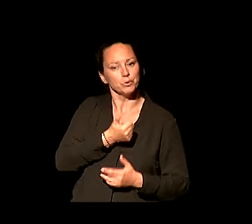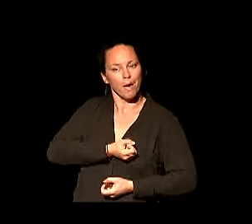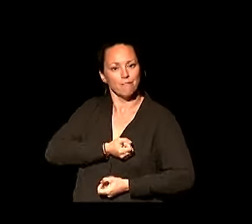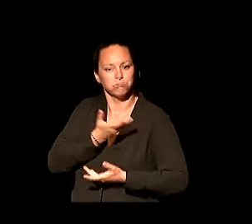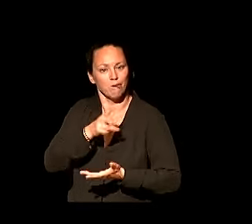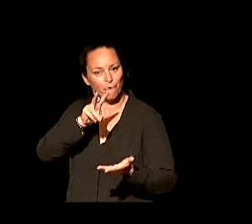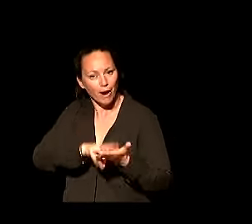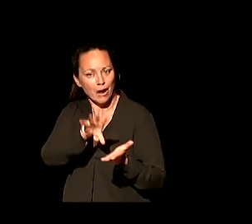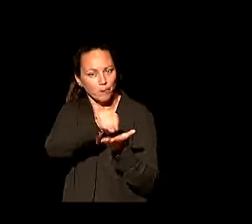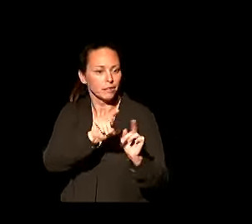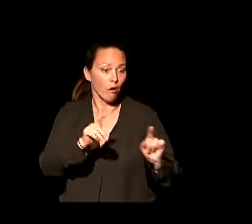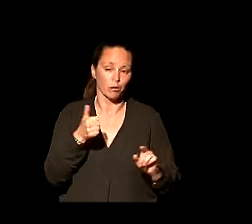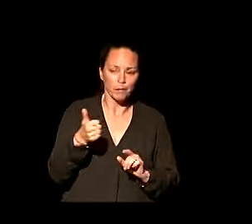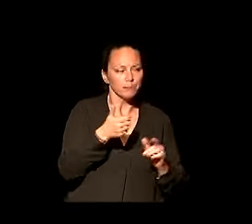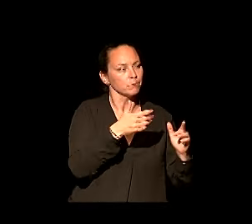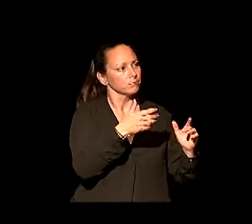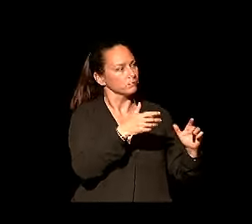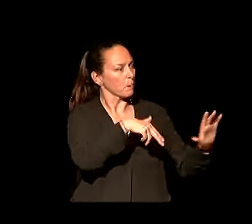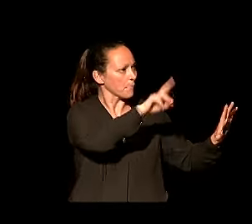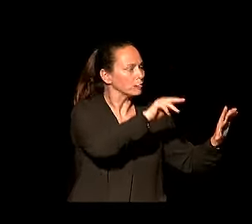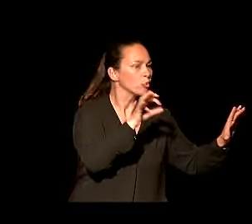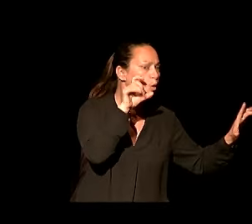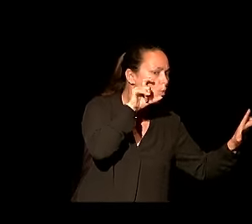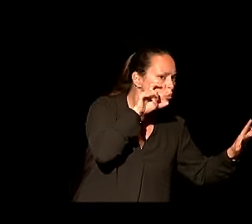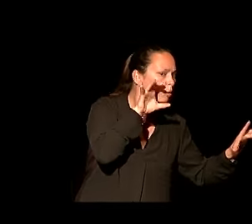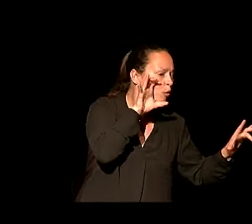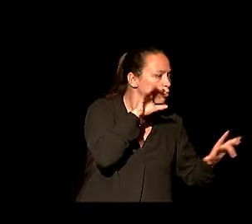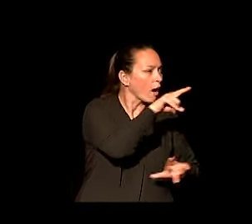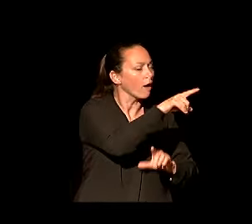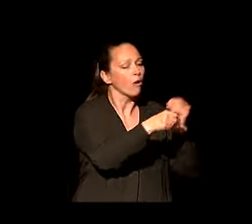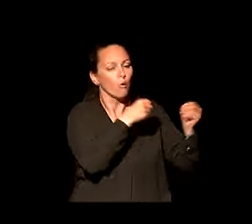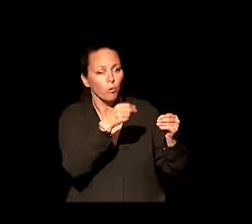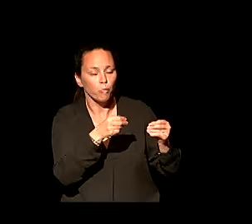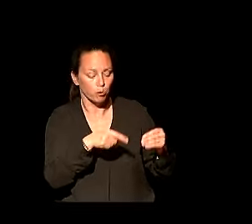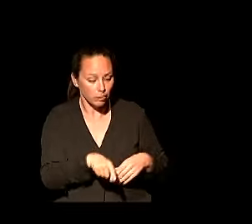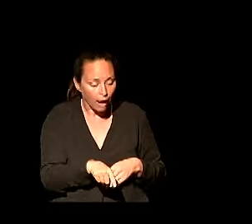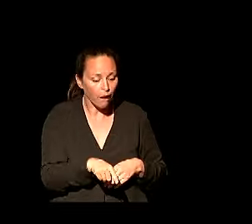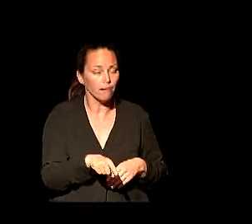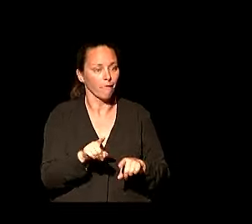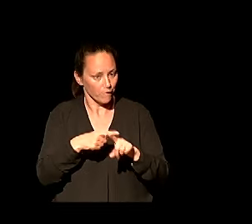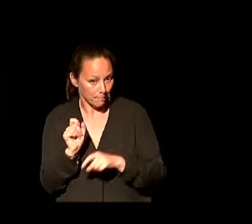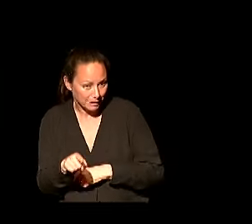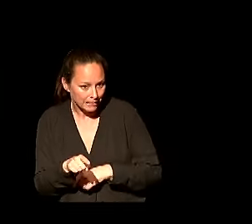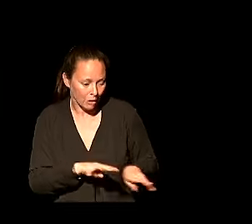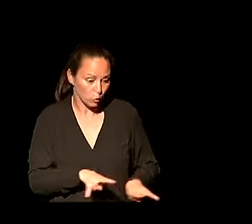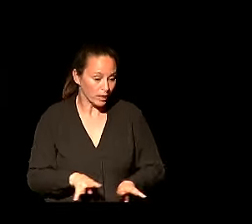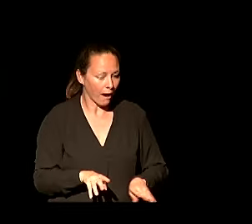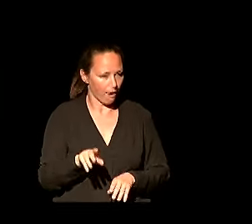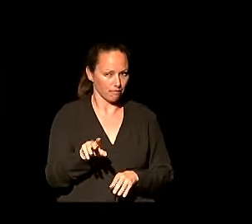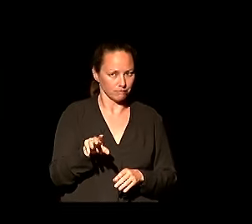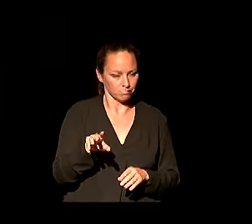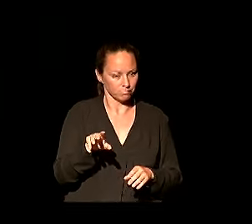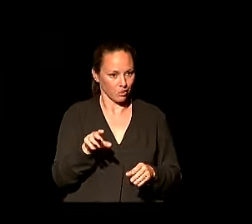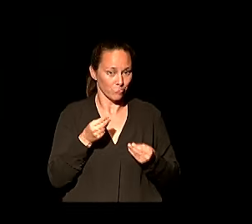qu'est-ce qui, dans la peinture d'un côté de Renoir ou ici ou dans The Ben Wagon de Degas, permet de créer